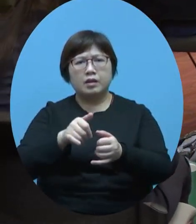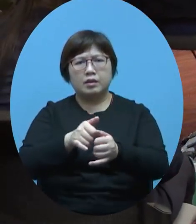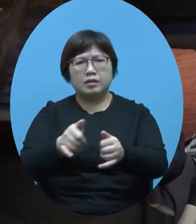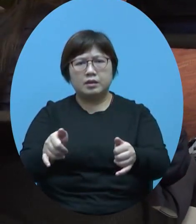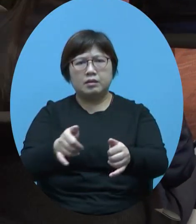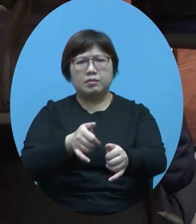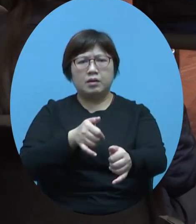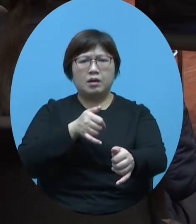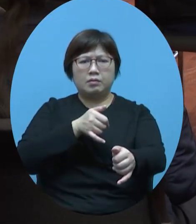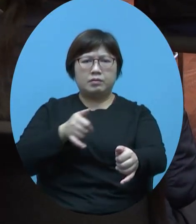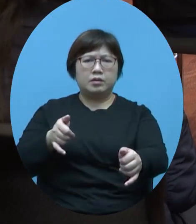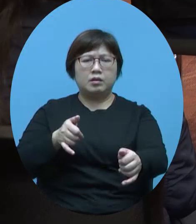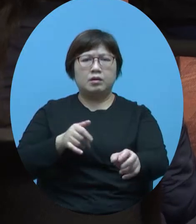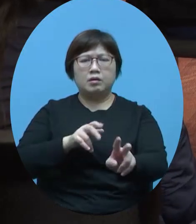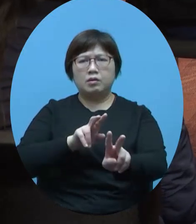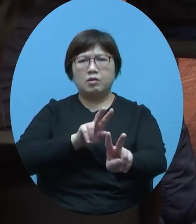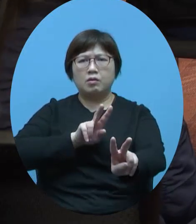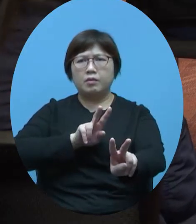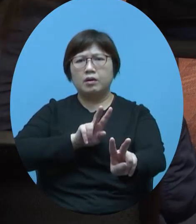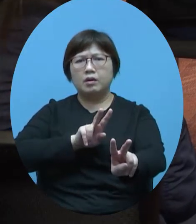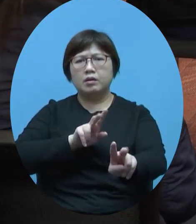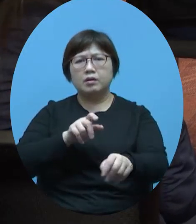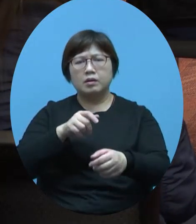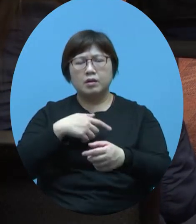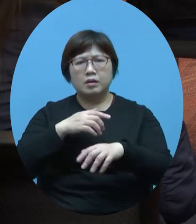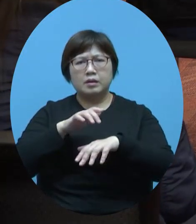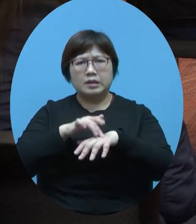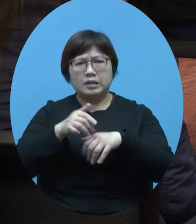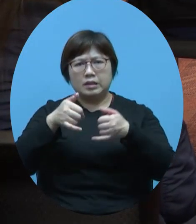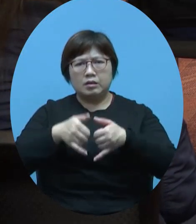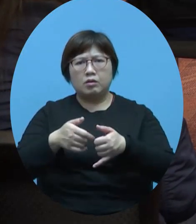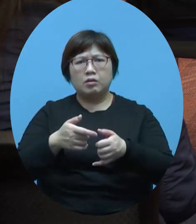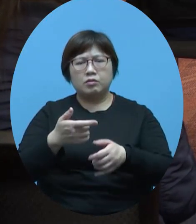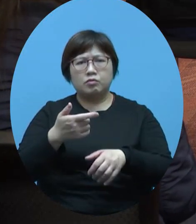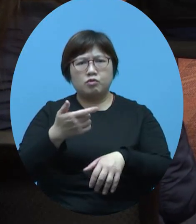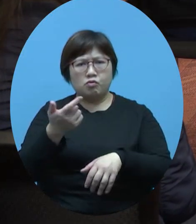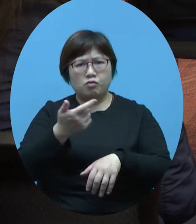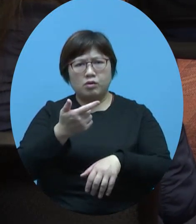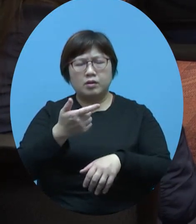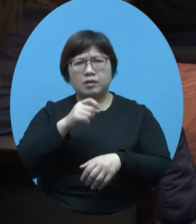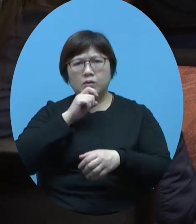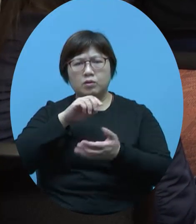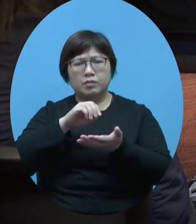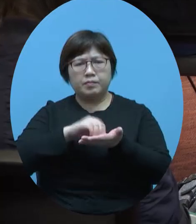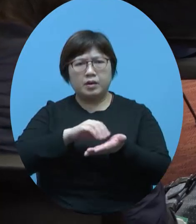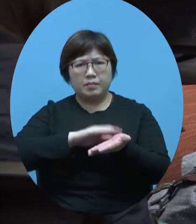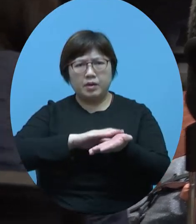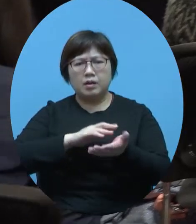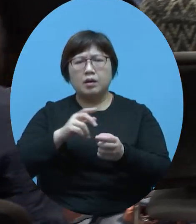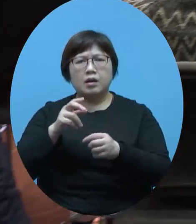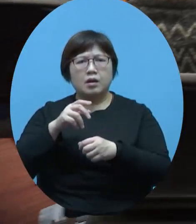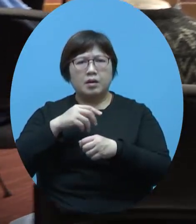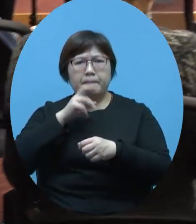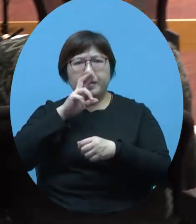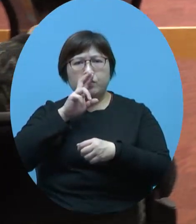切接觸者啦，咁需要入去檢測中心。咁今次嗰個確診嗰幾名秘魯包機嘅翻香港嘅人士咧，咁我哋